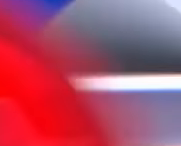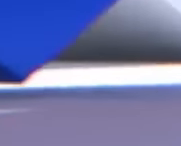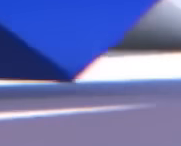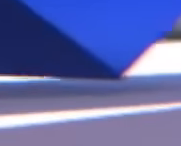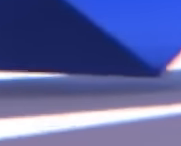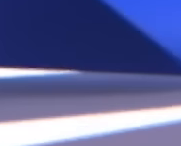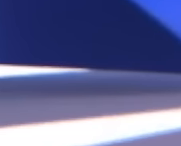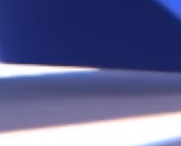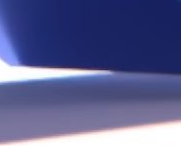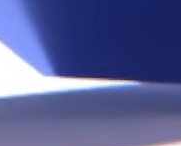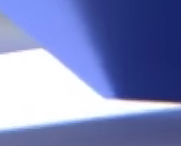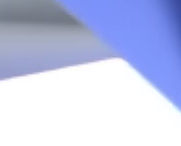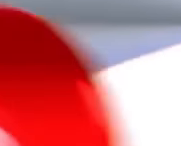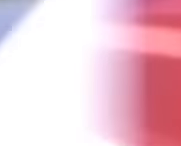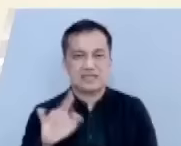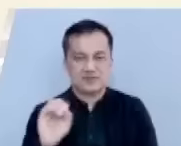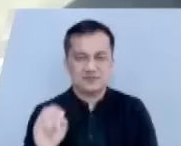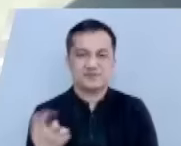Aquino.